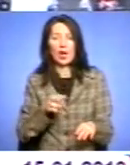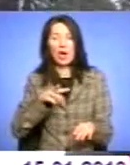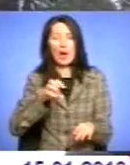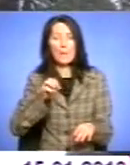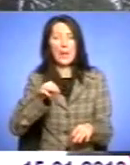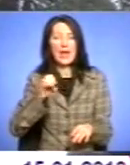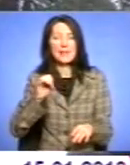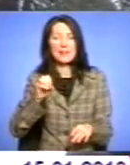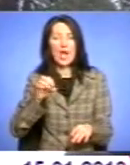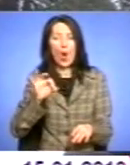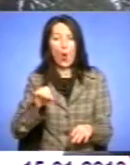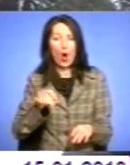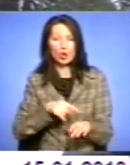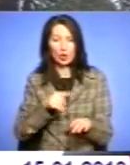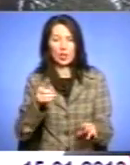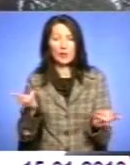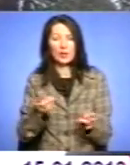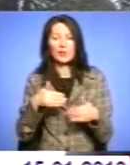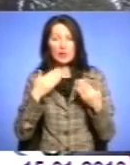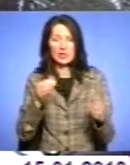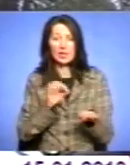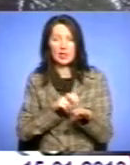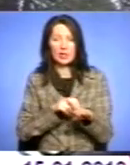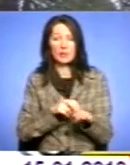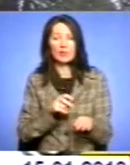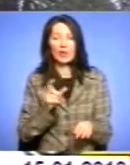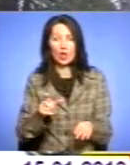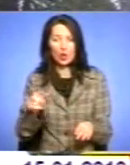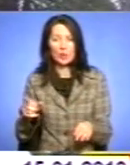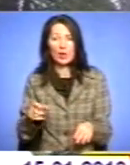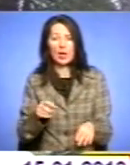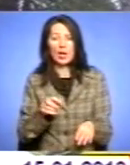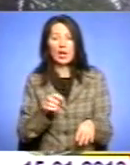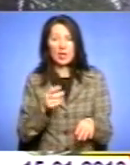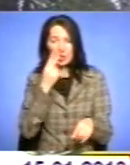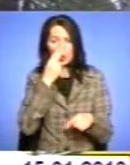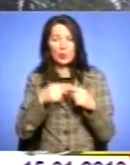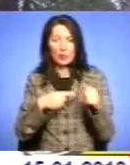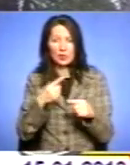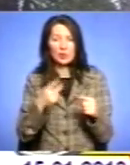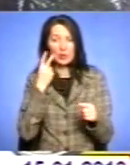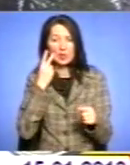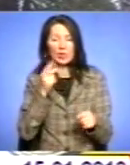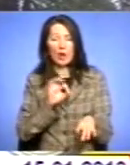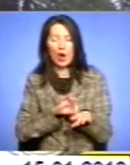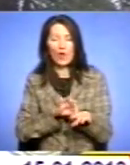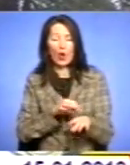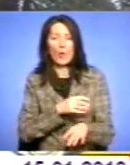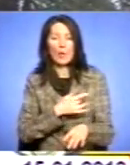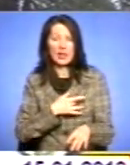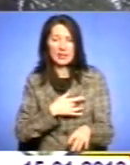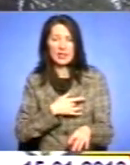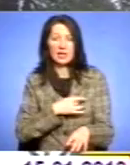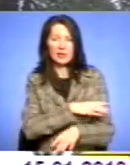лікарів. Пацієнтам з хронічними захворюваннями серцево-судинної системи я би радила